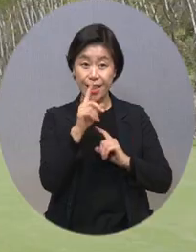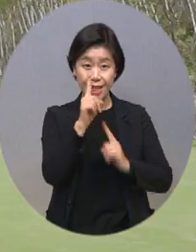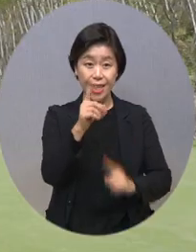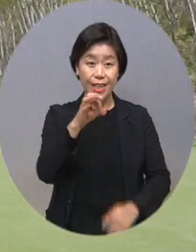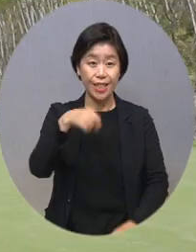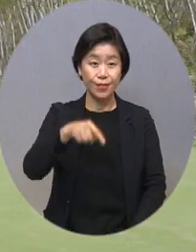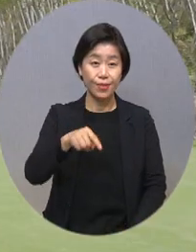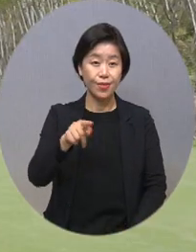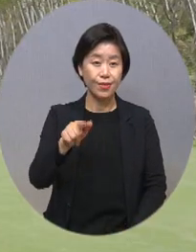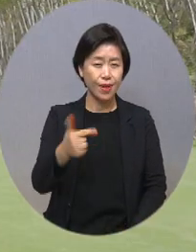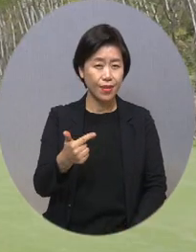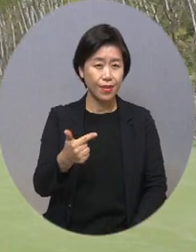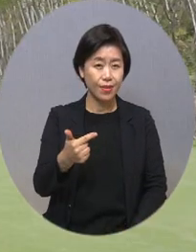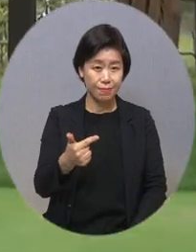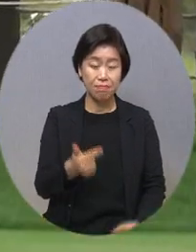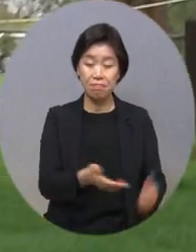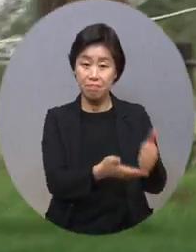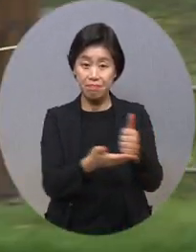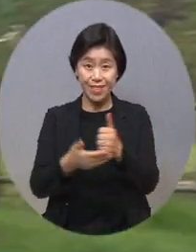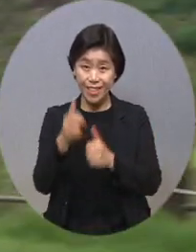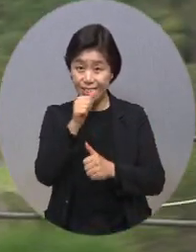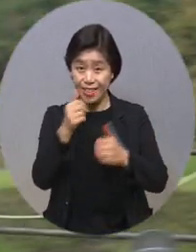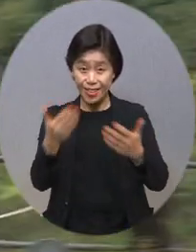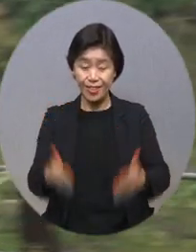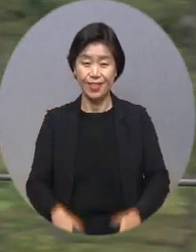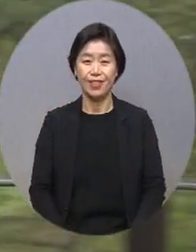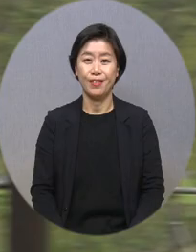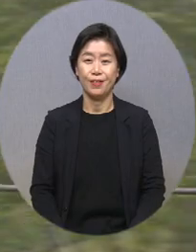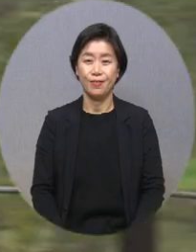이우건님을 먼저 소개합니다.